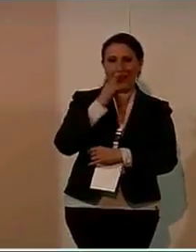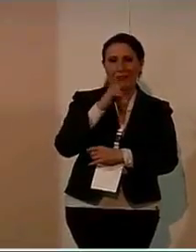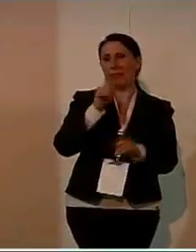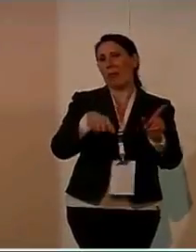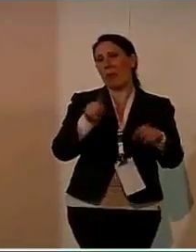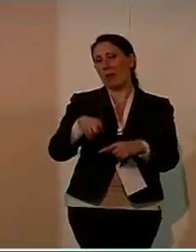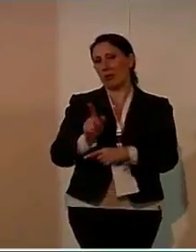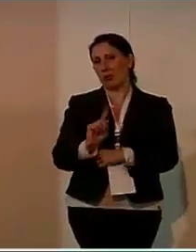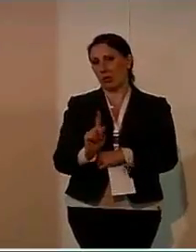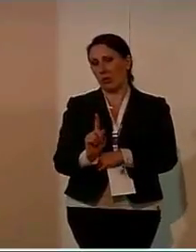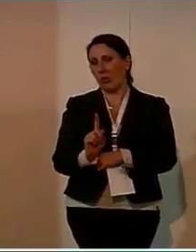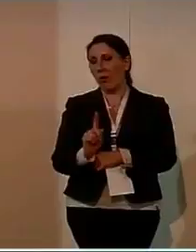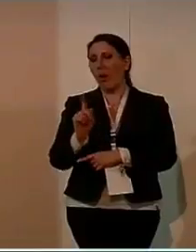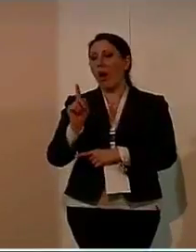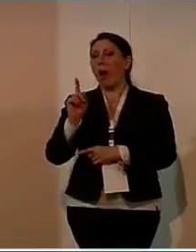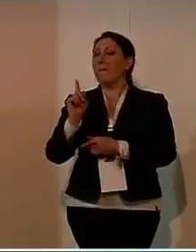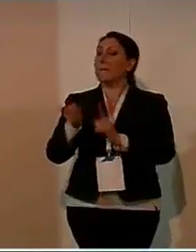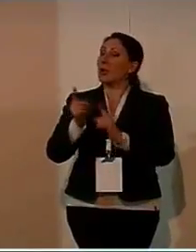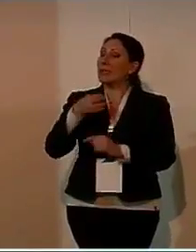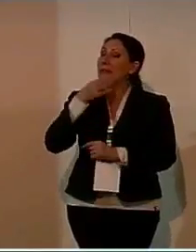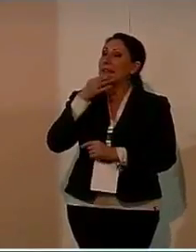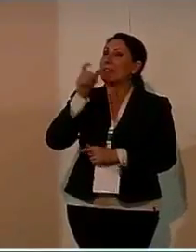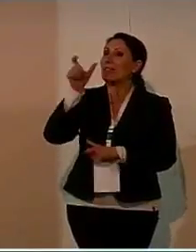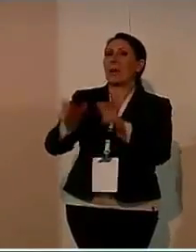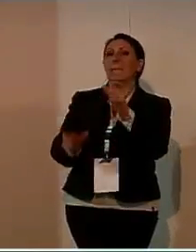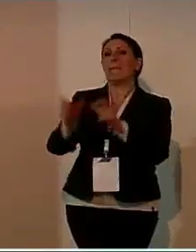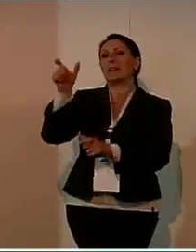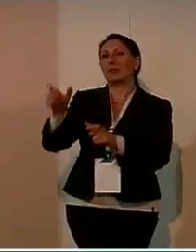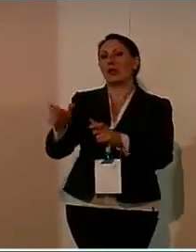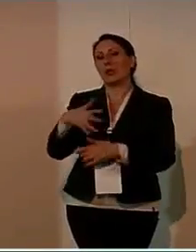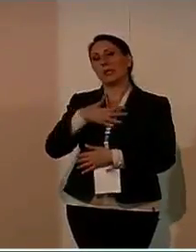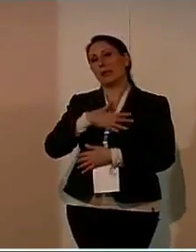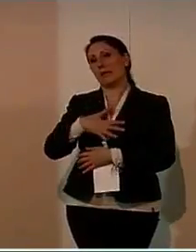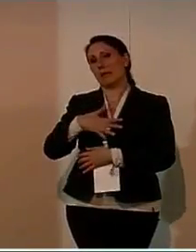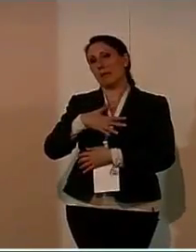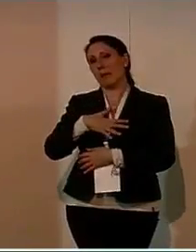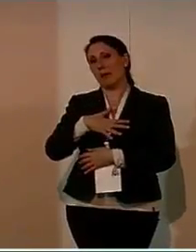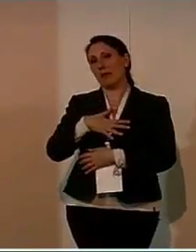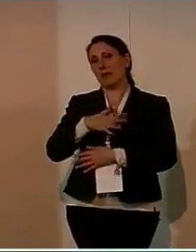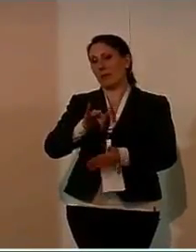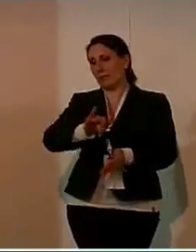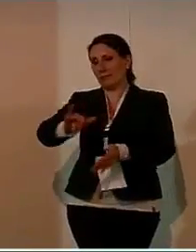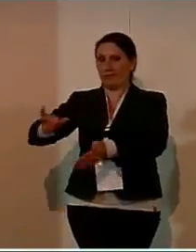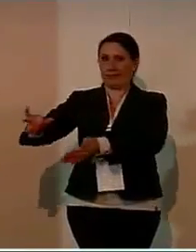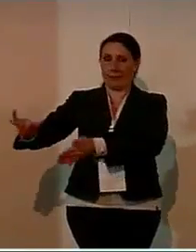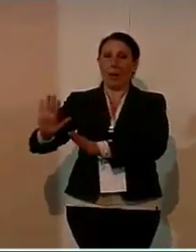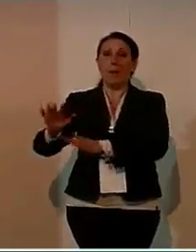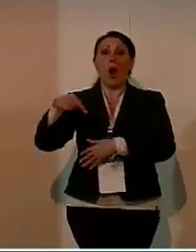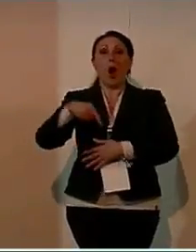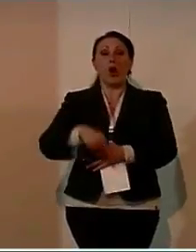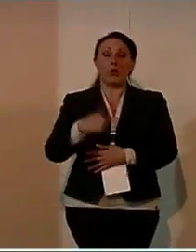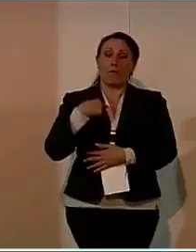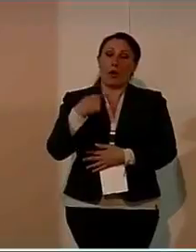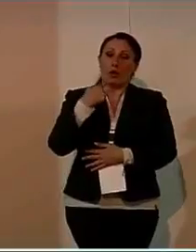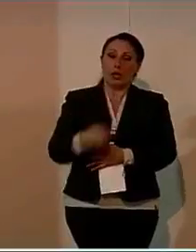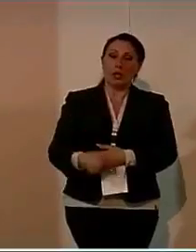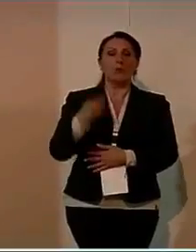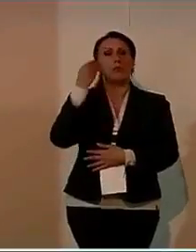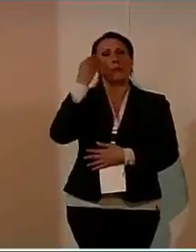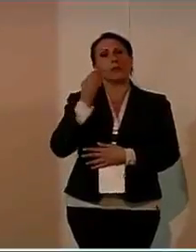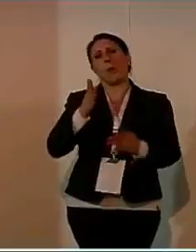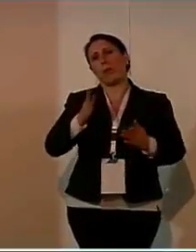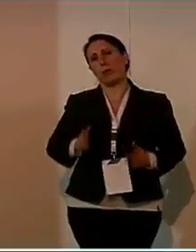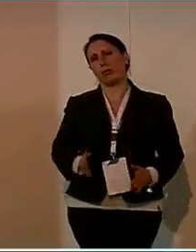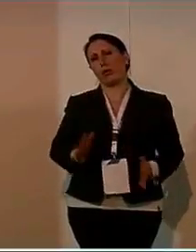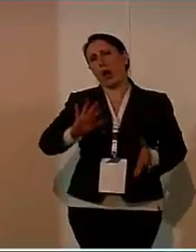sono anche le persone sono i sentimenti ma oggi vorrei dirvi che la mia opinione è